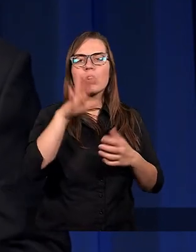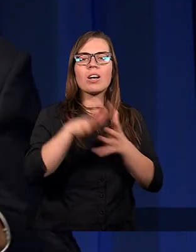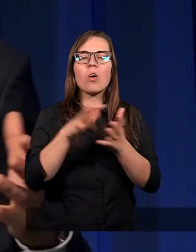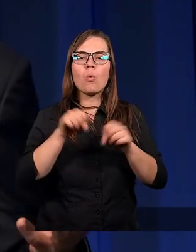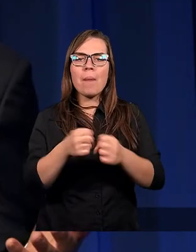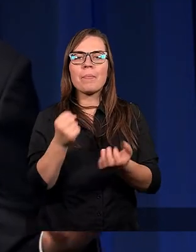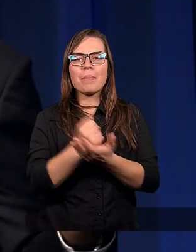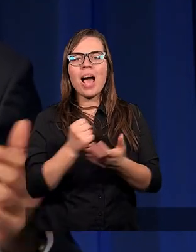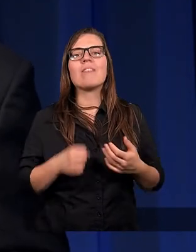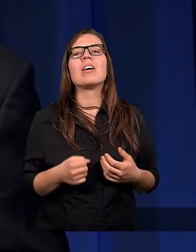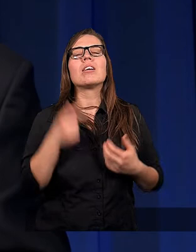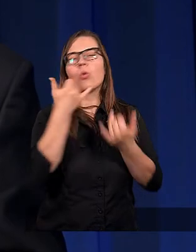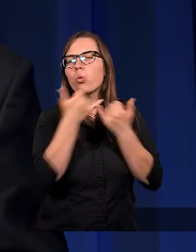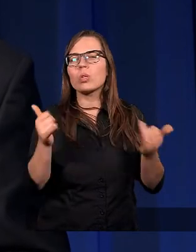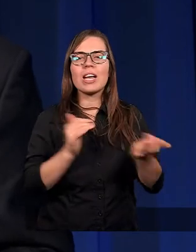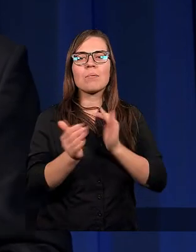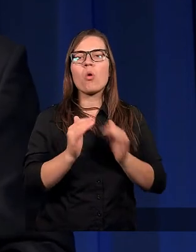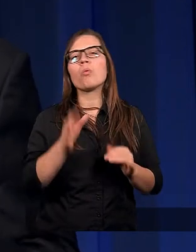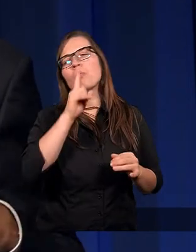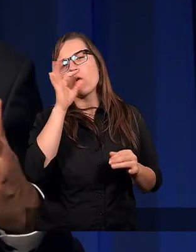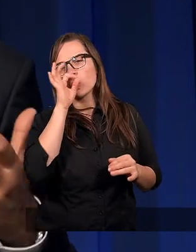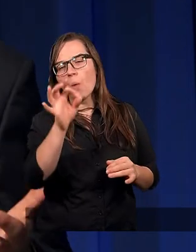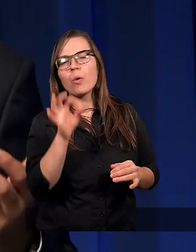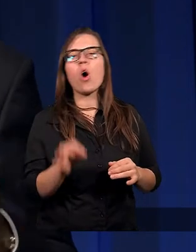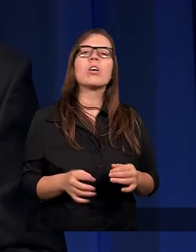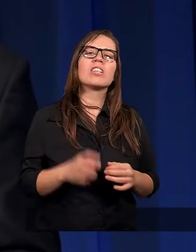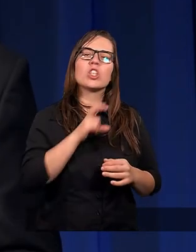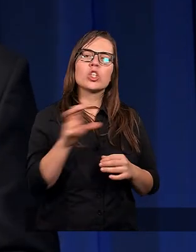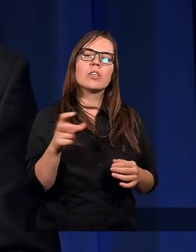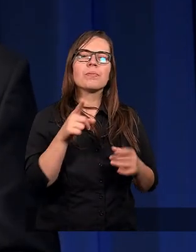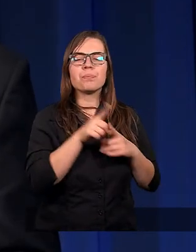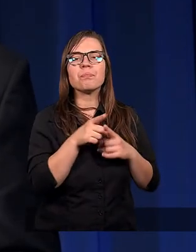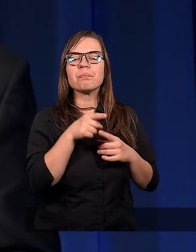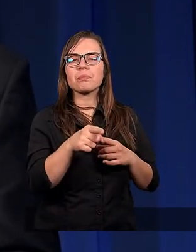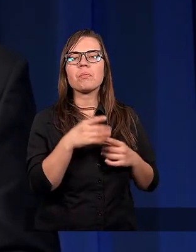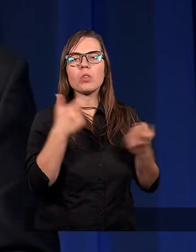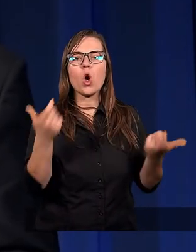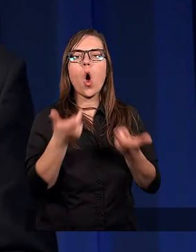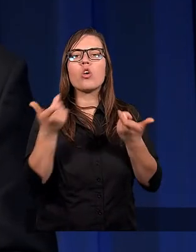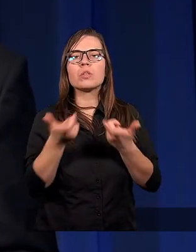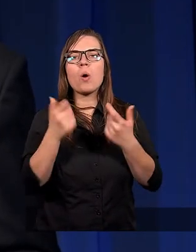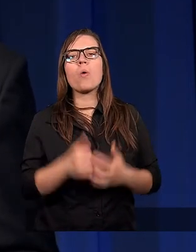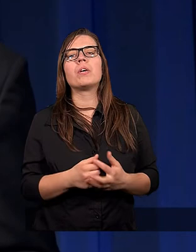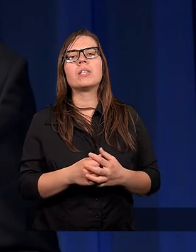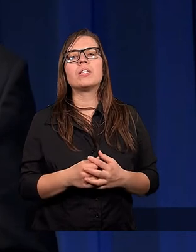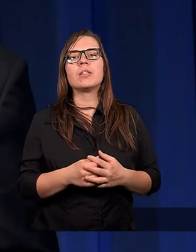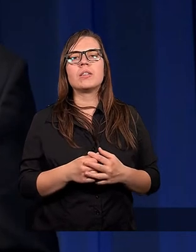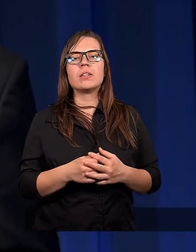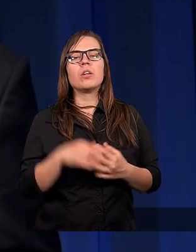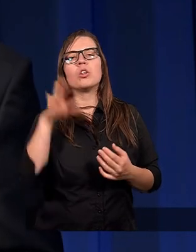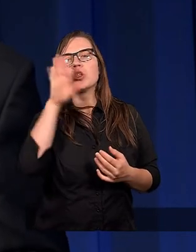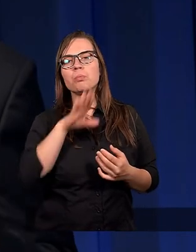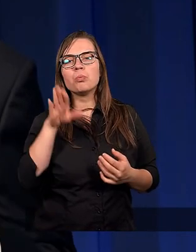No robi wszystko na różne sposoby i po dobroci, i naprawdę groźbą. Tak kazał mu